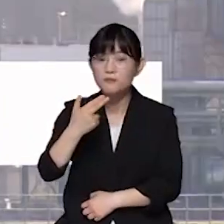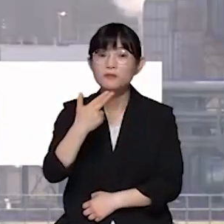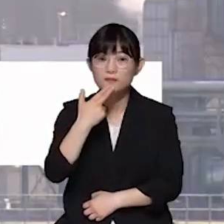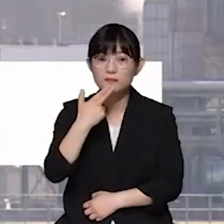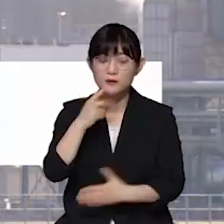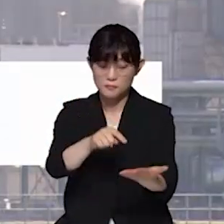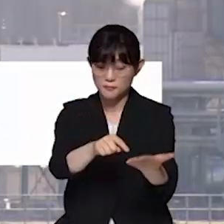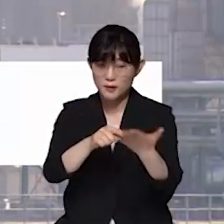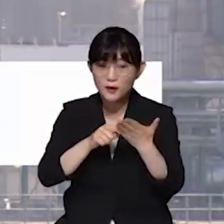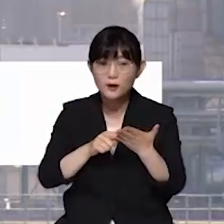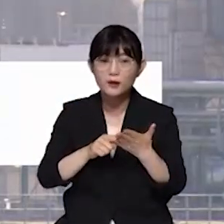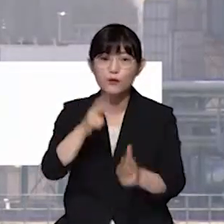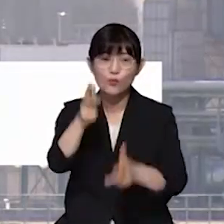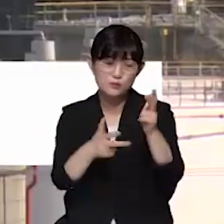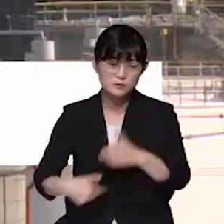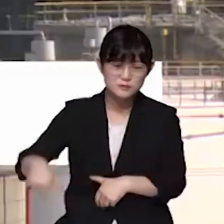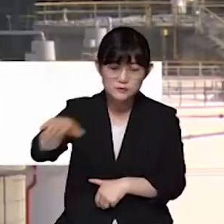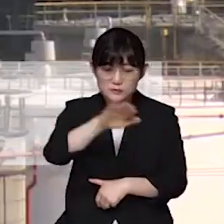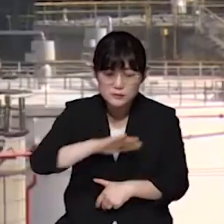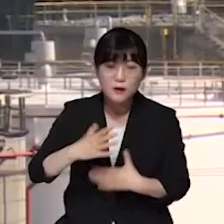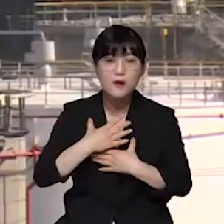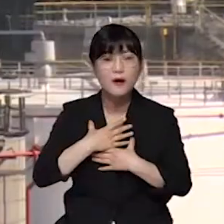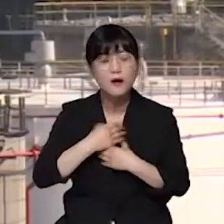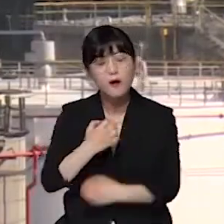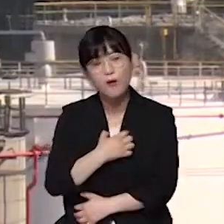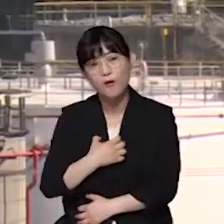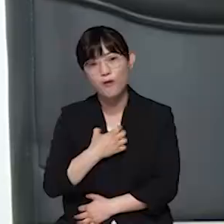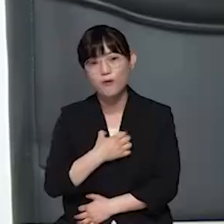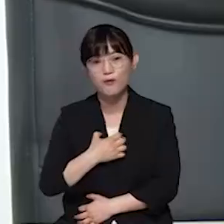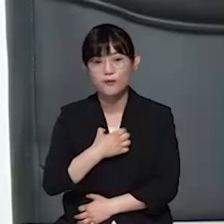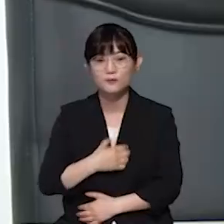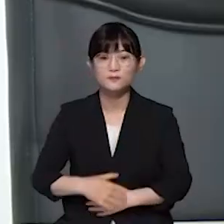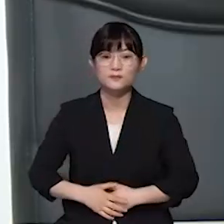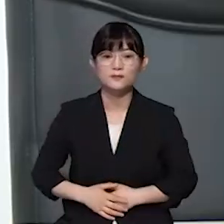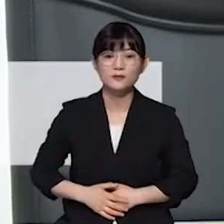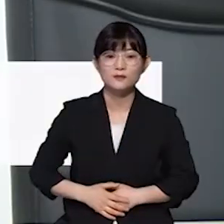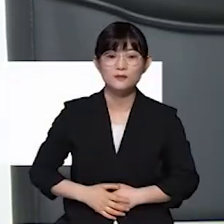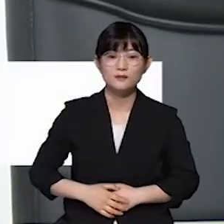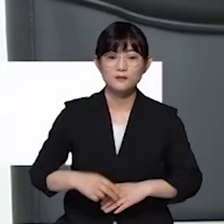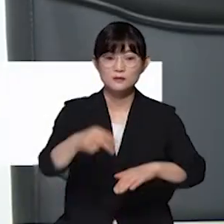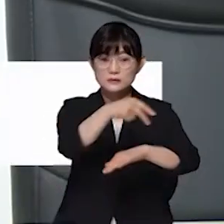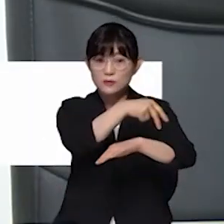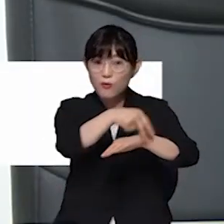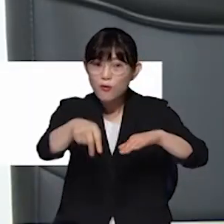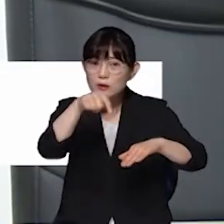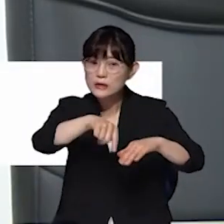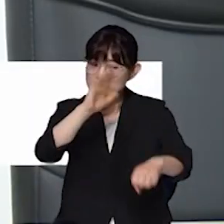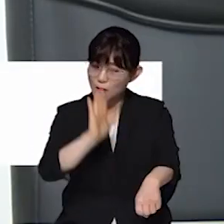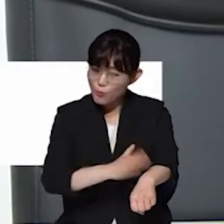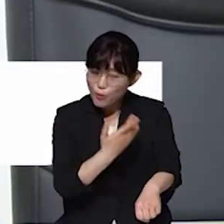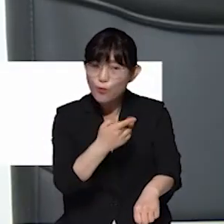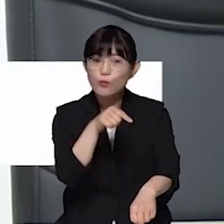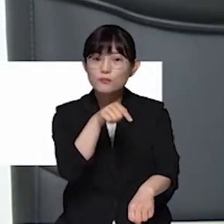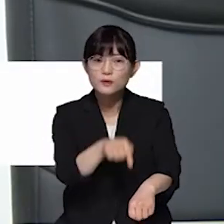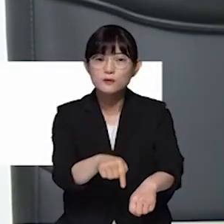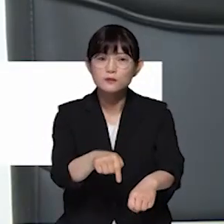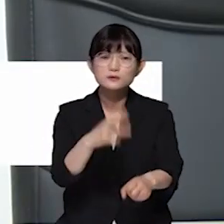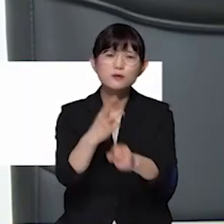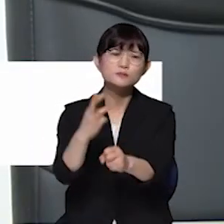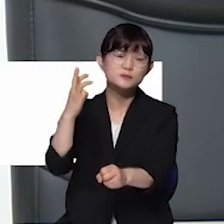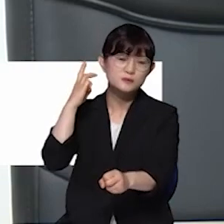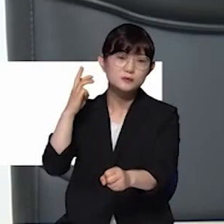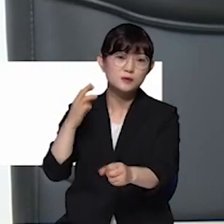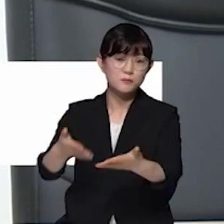정황이 드러나면서 공장 전체 안전마저 우려되고 있습니다. 설계상으로 잘못했다면은 여천 3대는 30년 이상